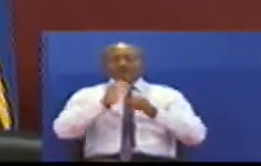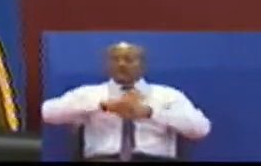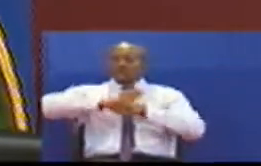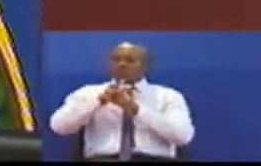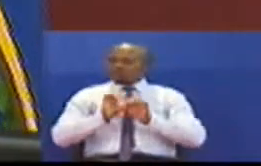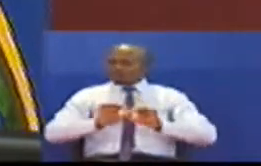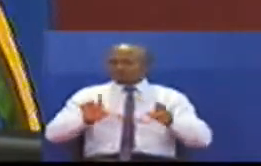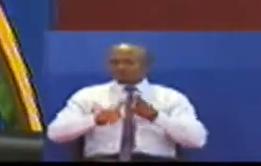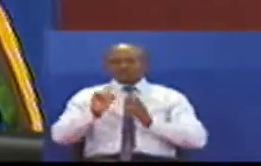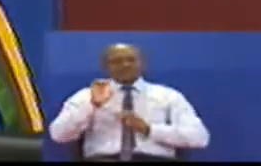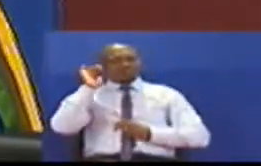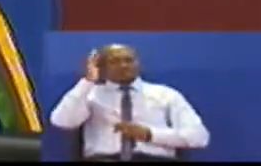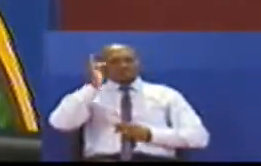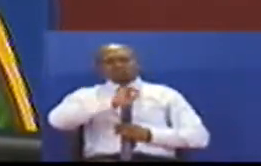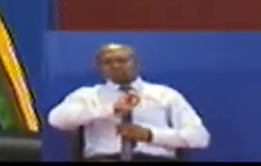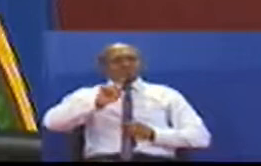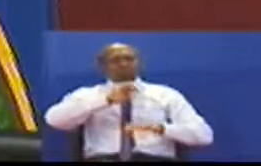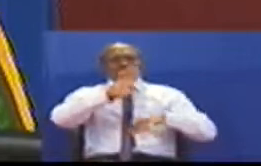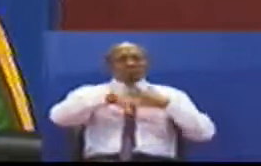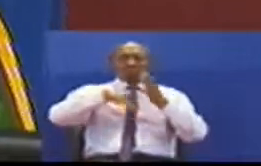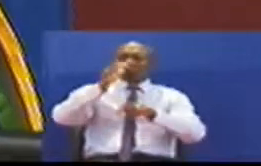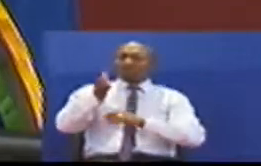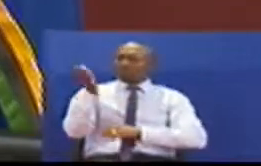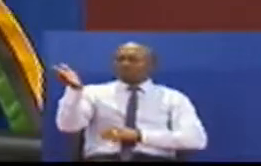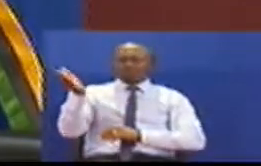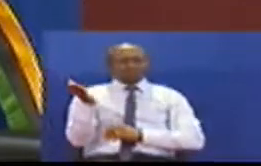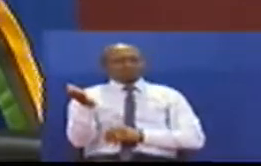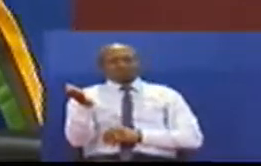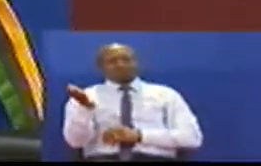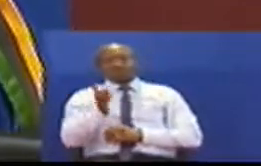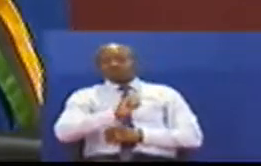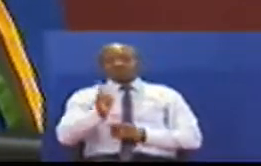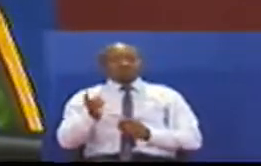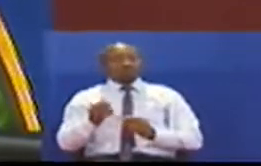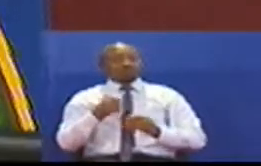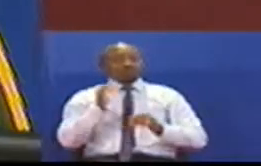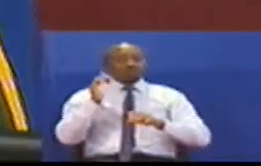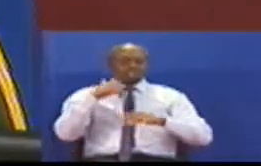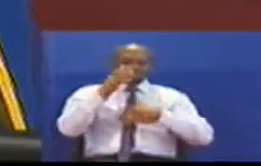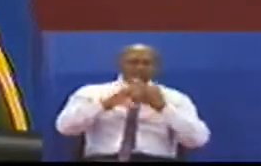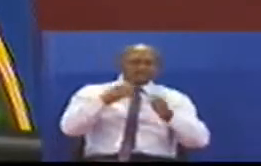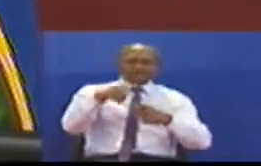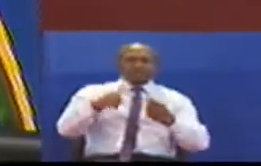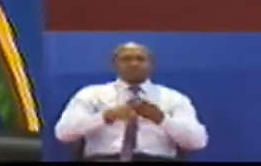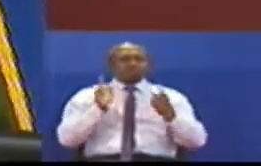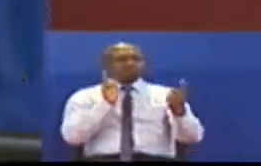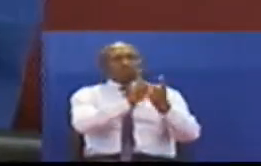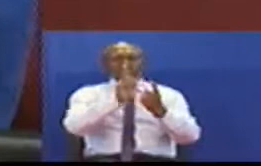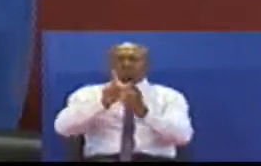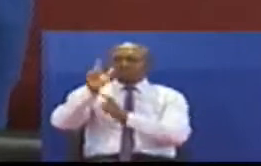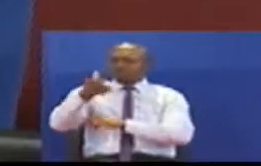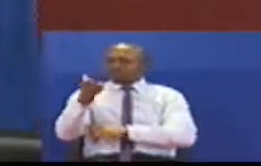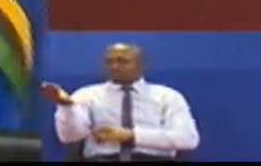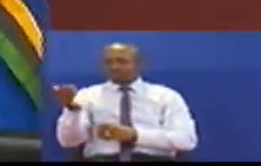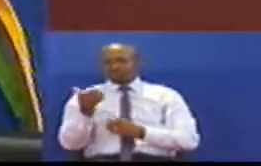hiyo kufikiri kwenda kujichanganya changanya huko na nini, msije mkaji expose kama kuna mtu muhimu basi bora wakasafiri